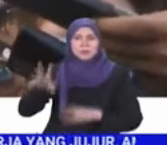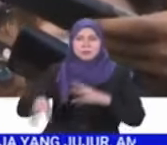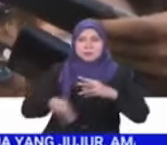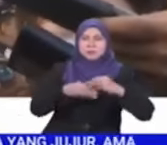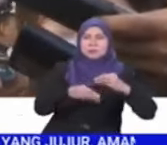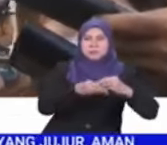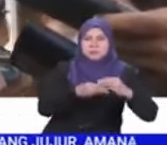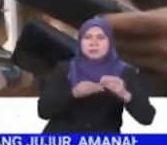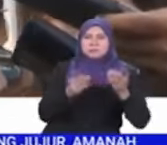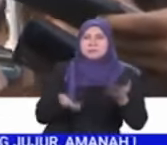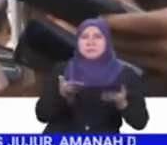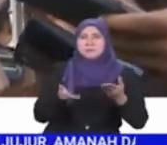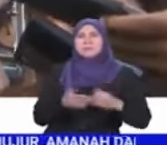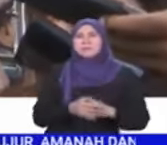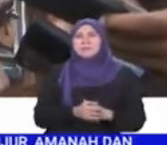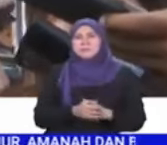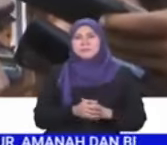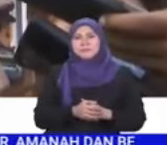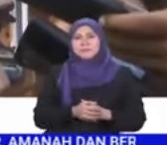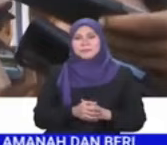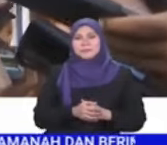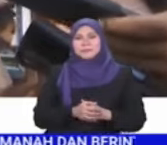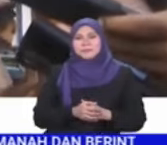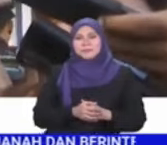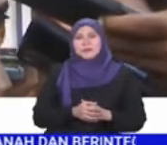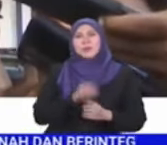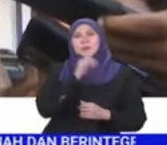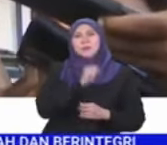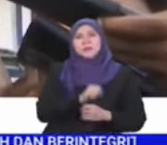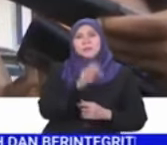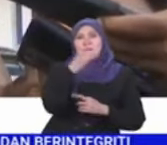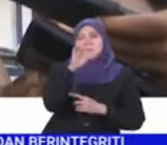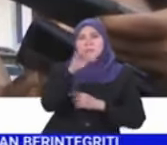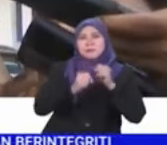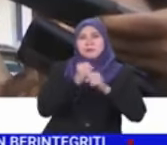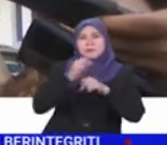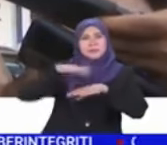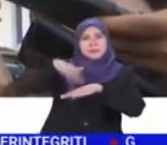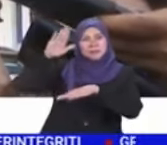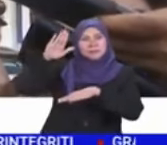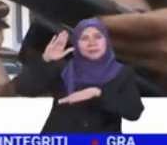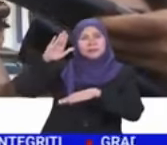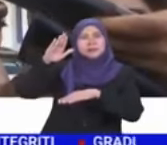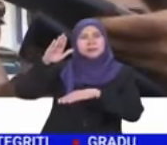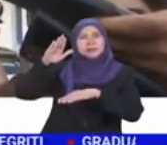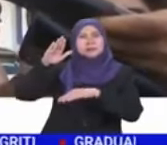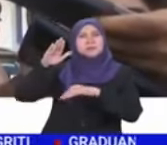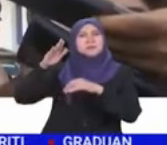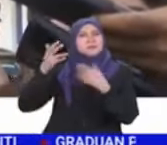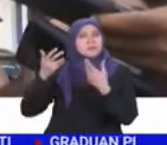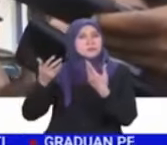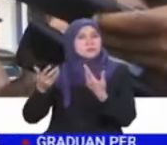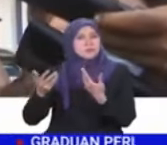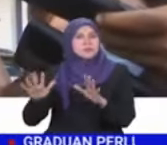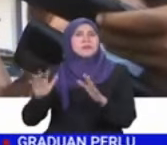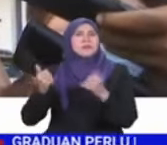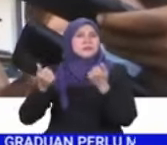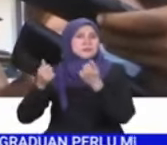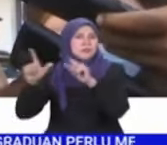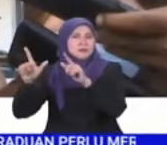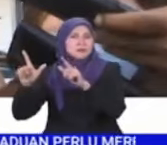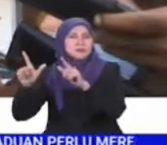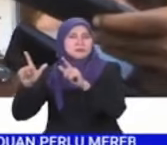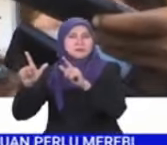kita mesti maklum, mereka-mereka yang berusia 18 tahun ke atas telah dibenarkan